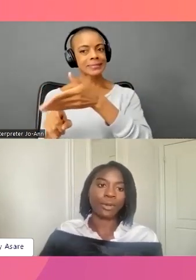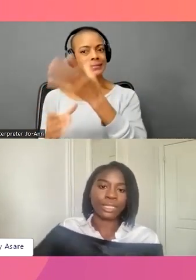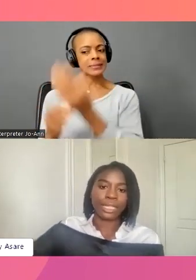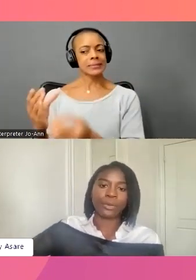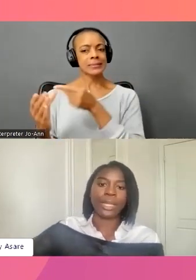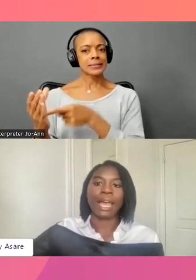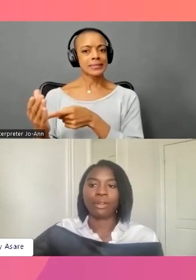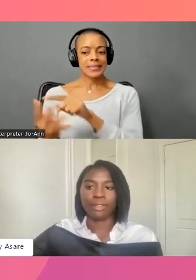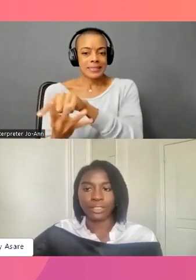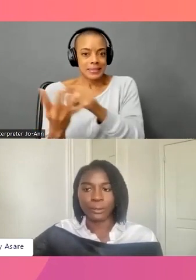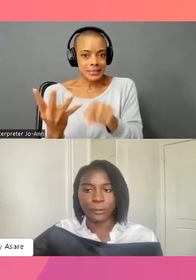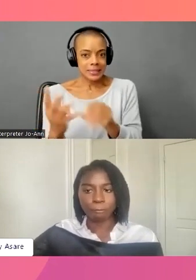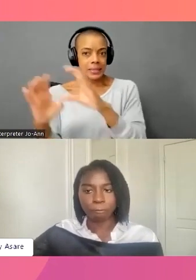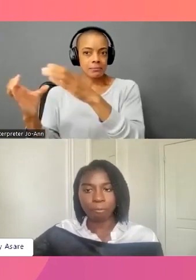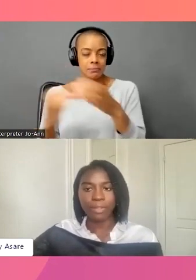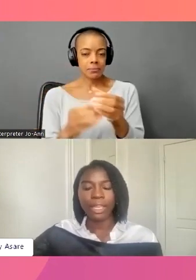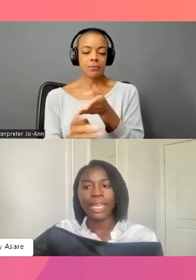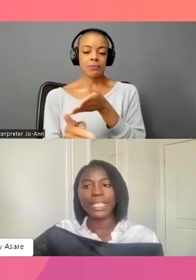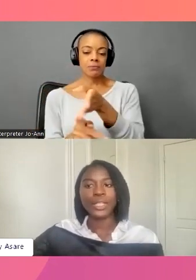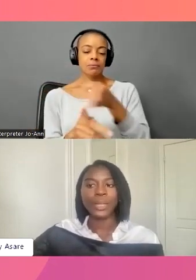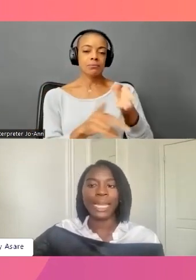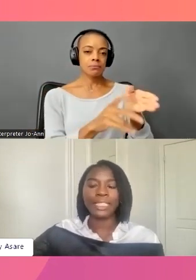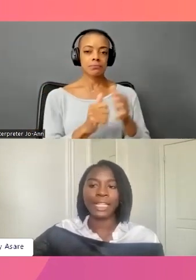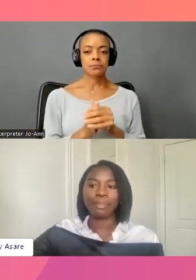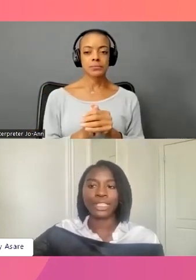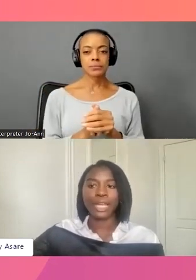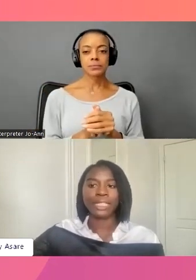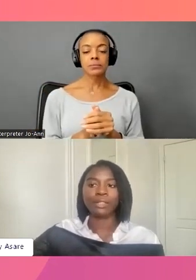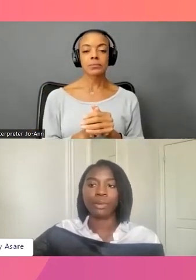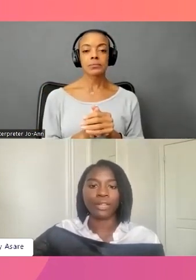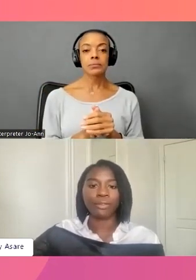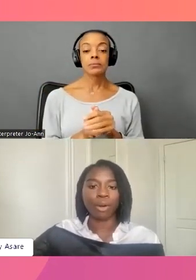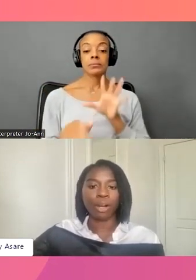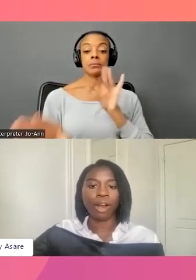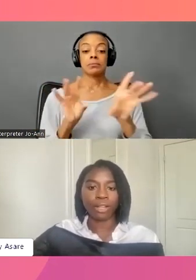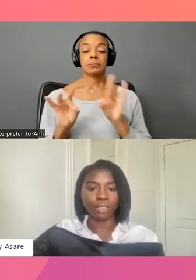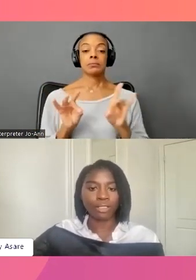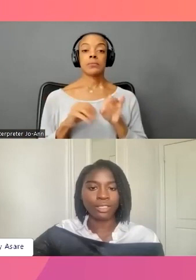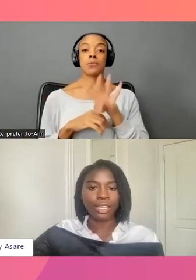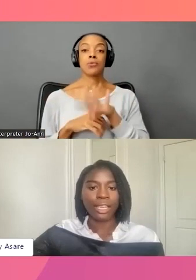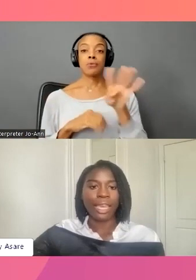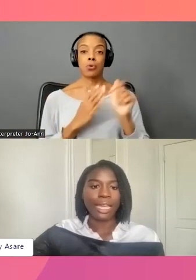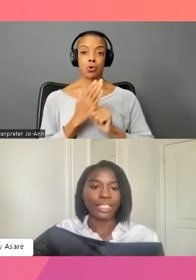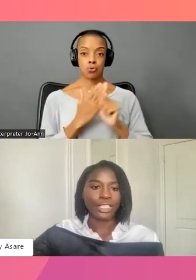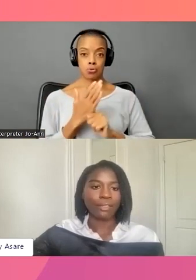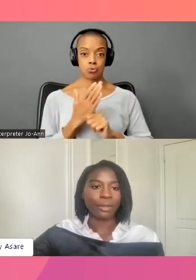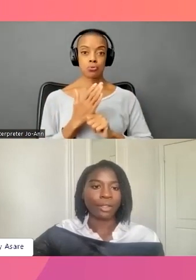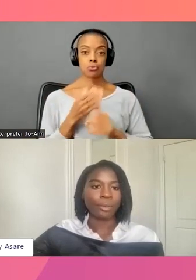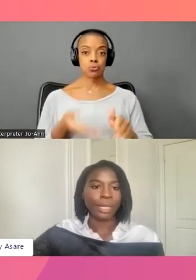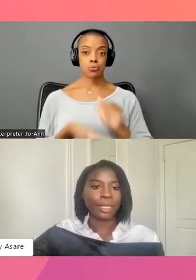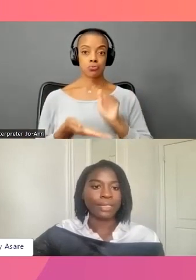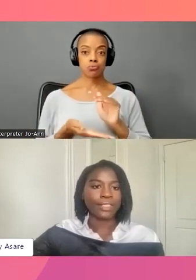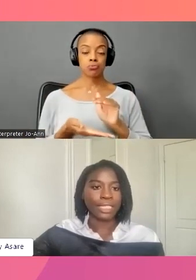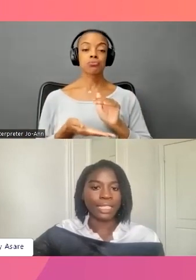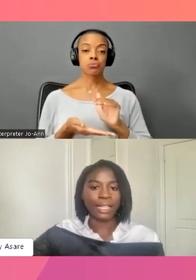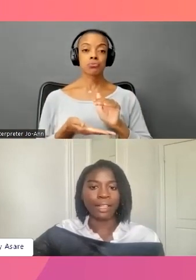nous, ce qu'on voulait vraiment étudier, c'est ces lacunes. On ne parle nulle part des ergothérapeutes, des physiothérapeutes, des physiatres